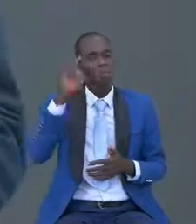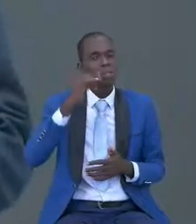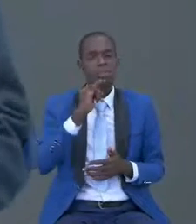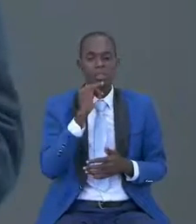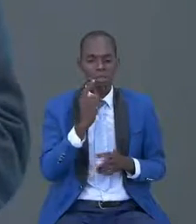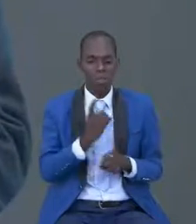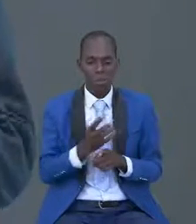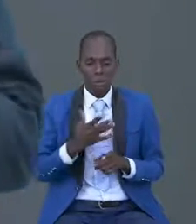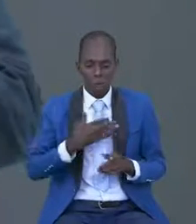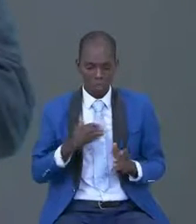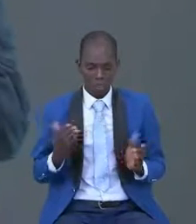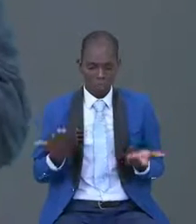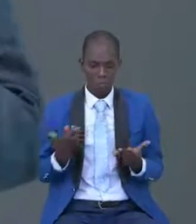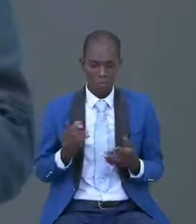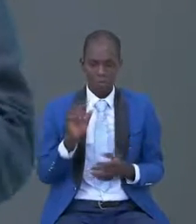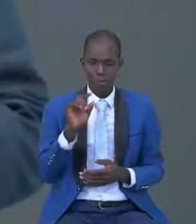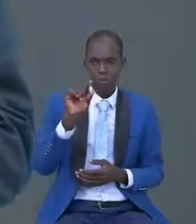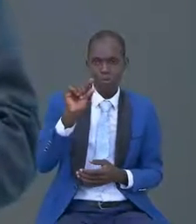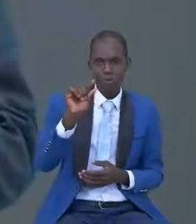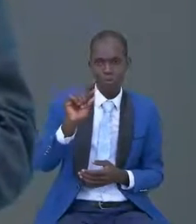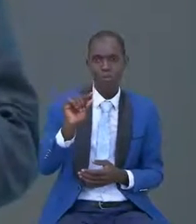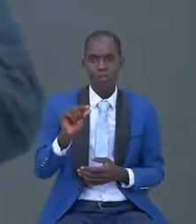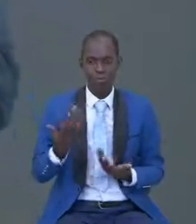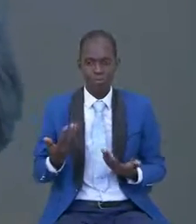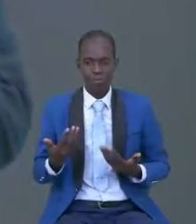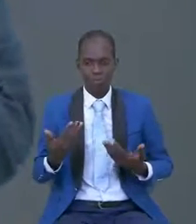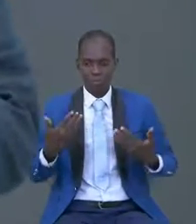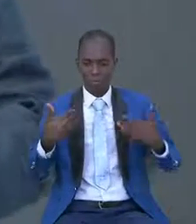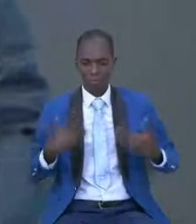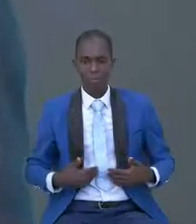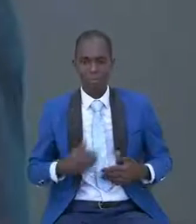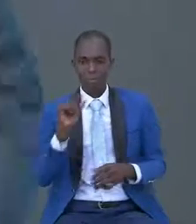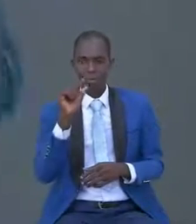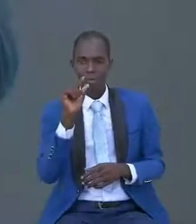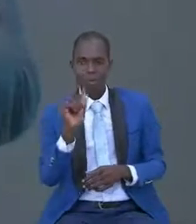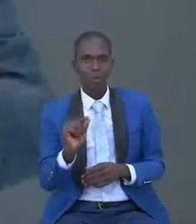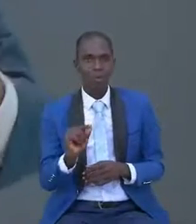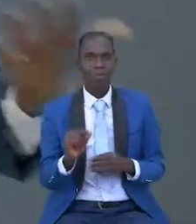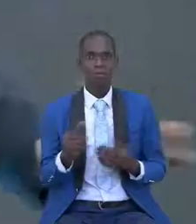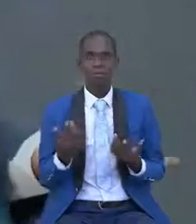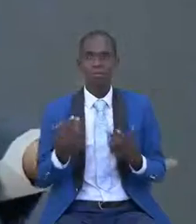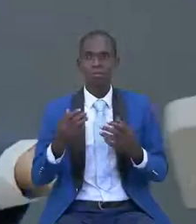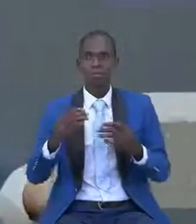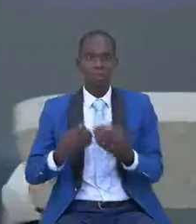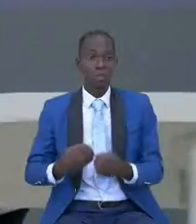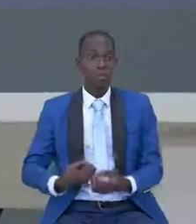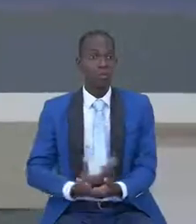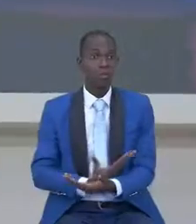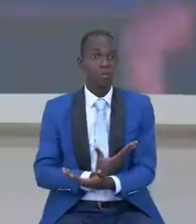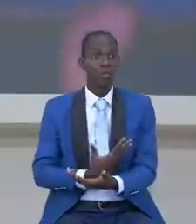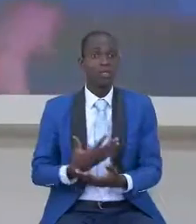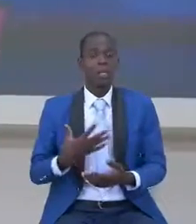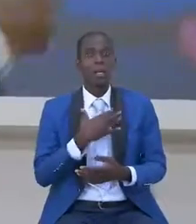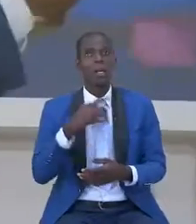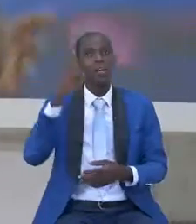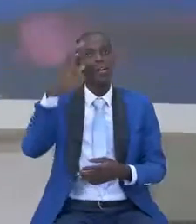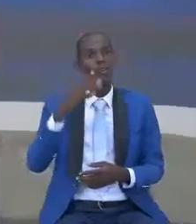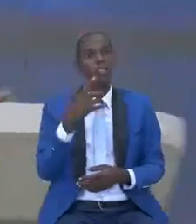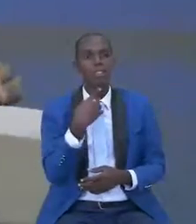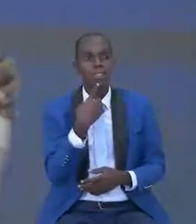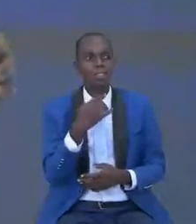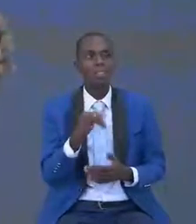c'est mon petit niveau, ma petite influence, ma petite communauté. Et Dieu a dit, je